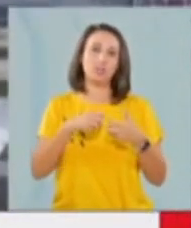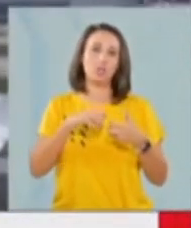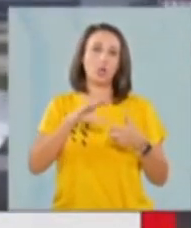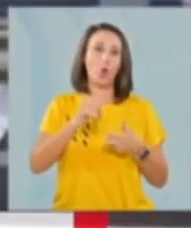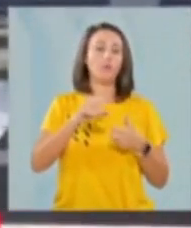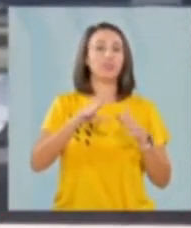negativ